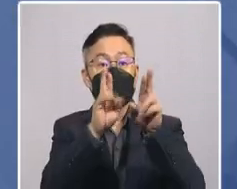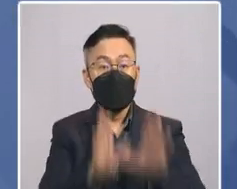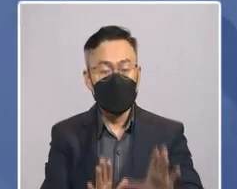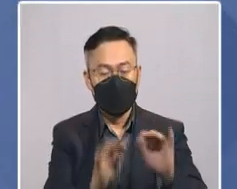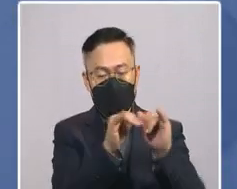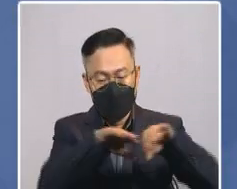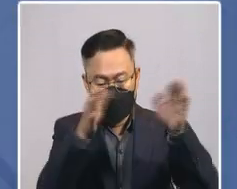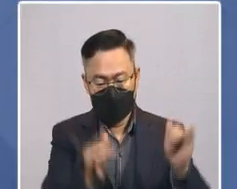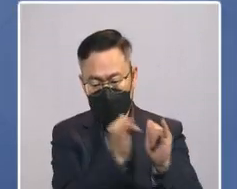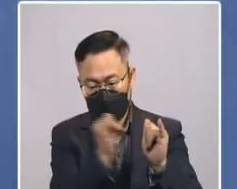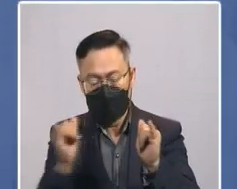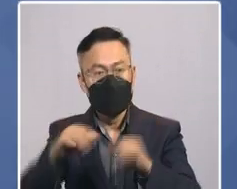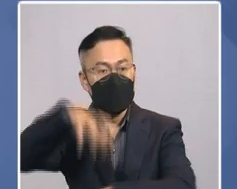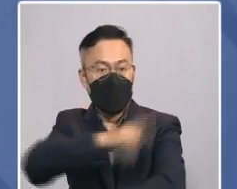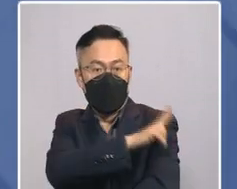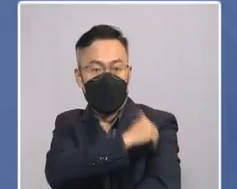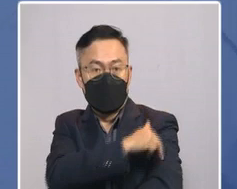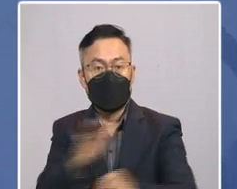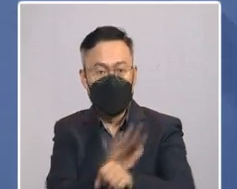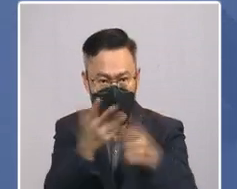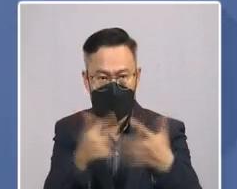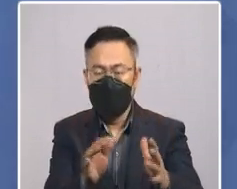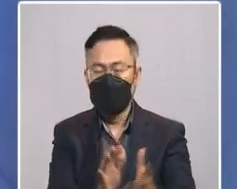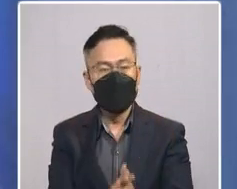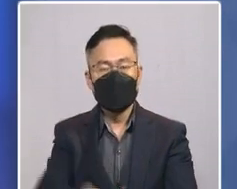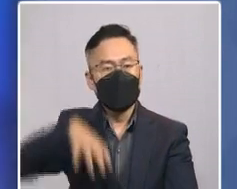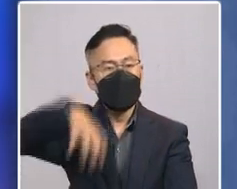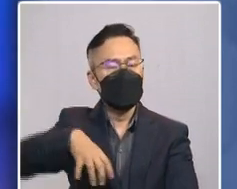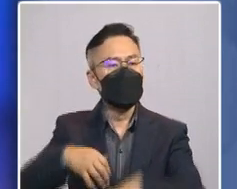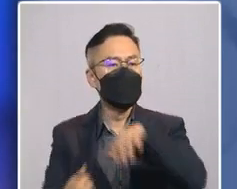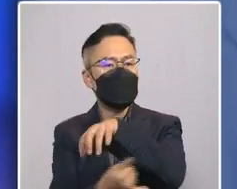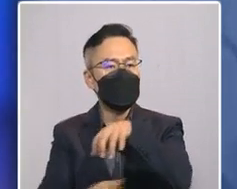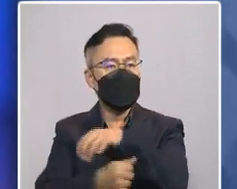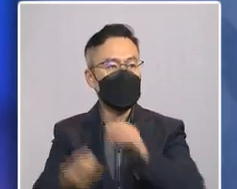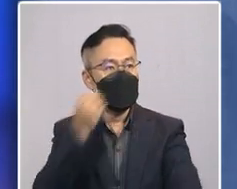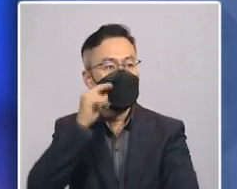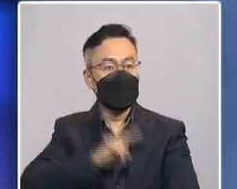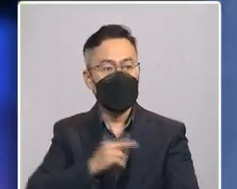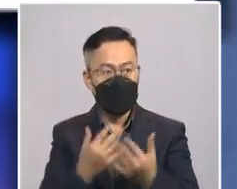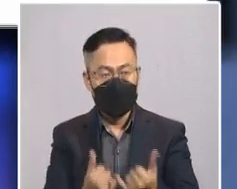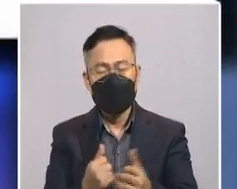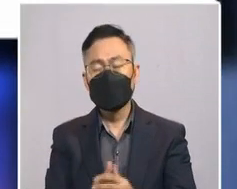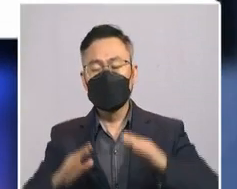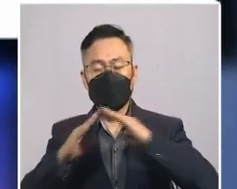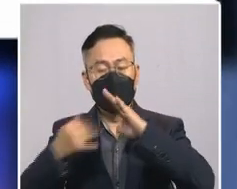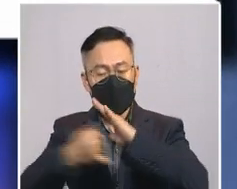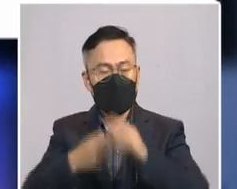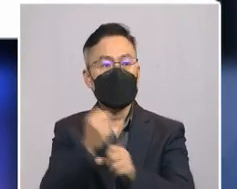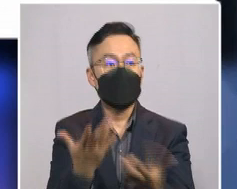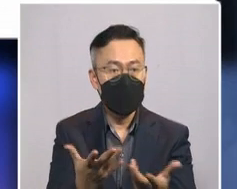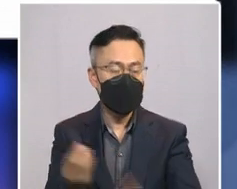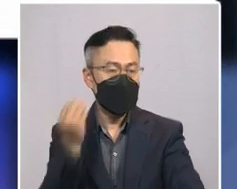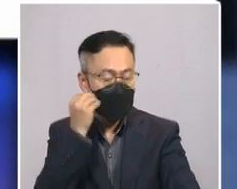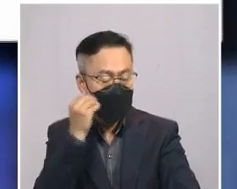ะไม่มีดังนั้นคนพยายามจะติดต่อประสานหาเตียงประสานไม่ได้คุณลุงก็เลยตัดสินใจอ่ะเพราะว่าที่บ้านมีทั้งภรรยามีทั้งลูกส